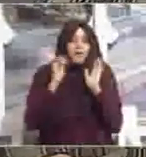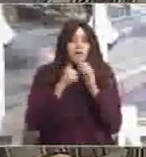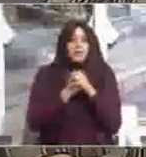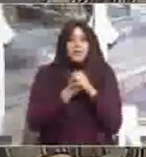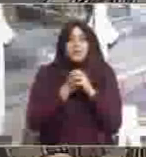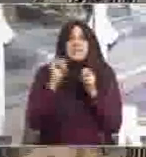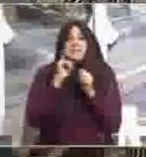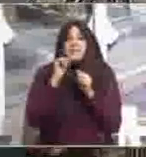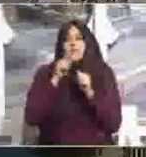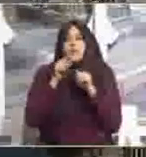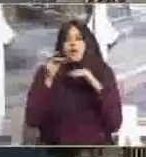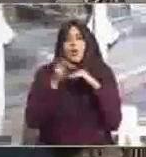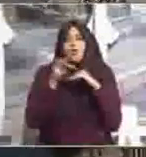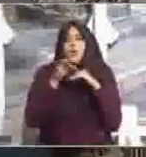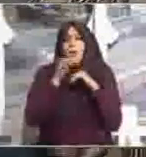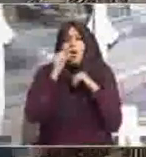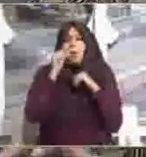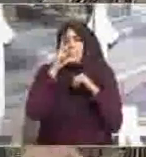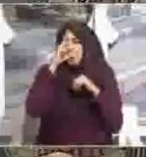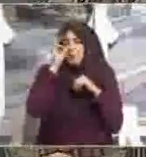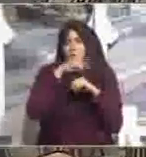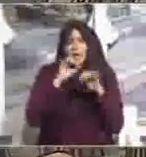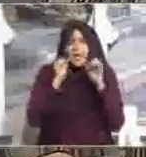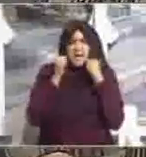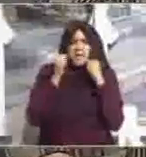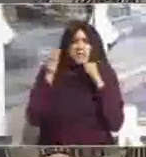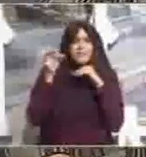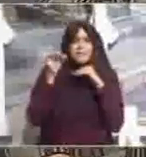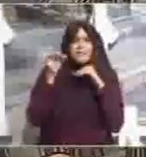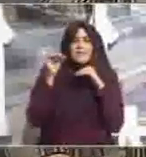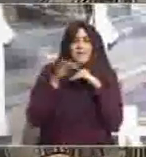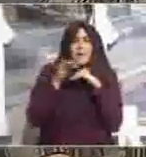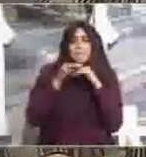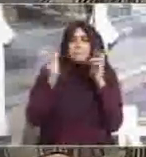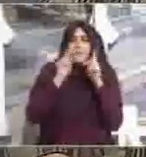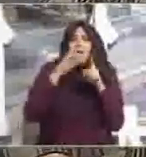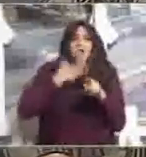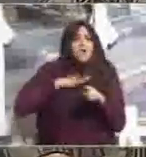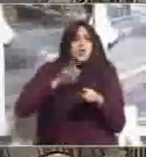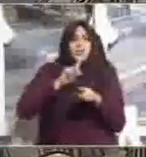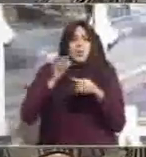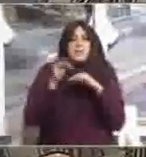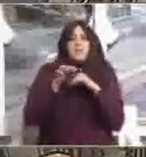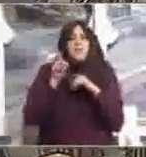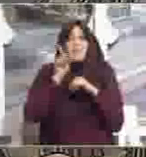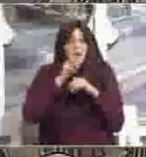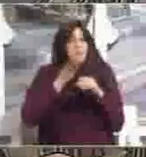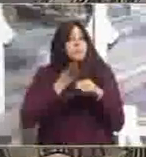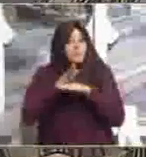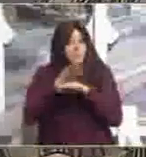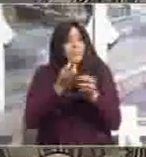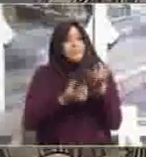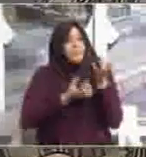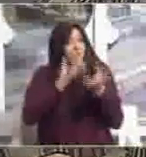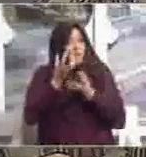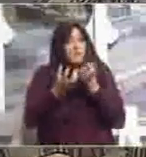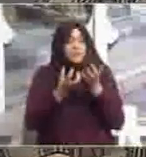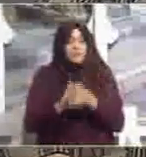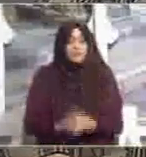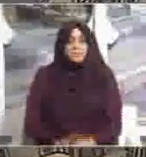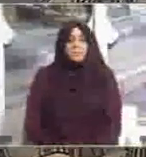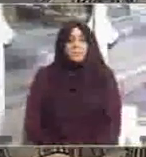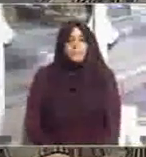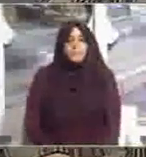النار. فلهذا يعني وشفت لما هددها النبي صلى الله عليه وسلم، أيما امرأة يعني سألت زوجها